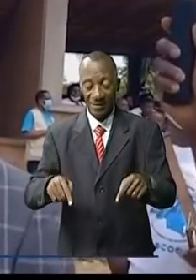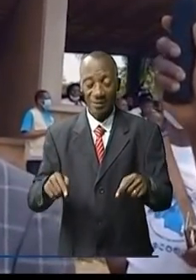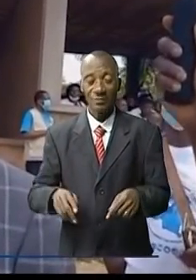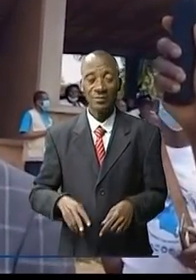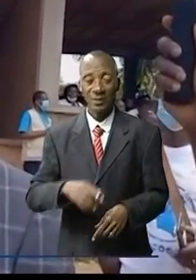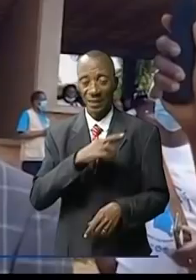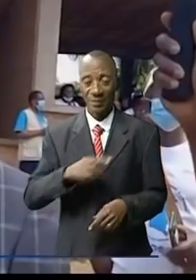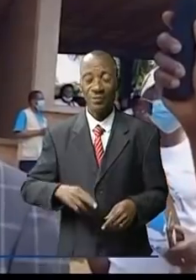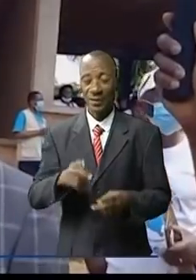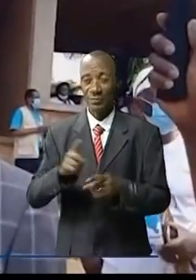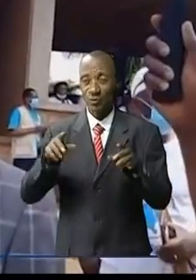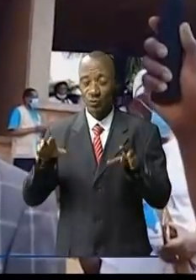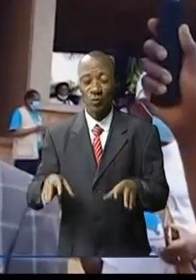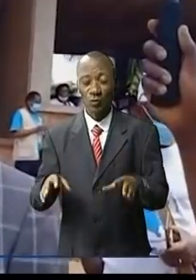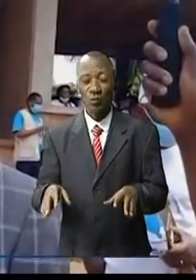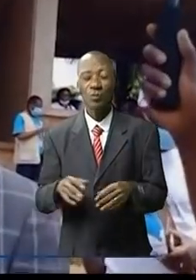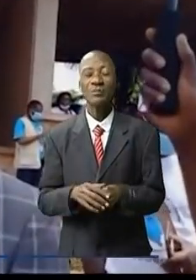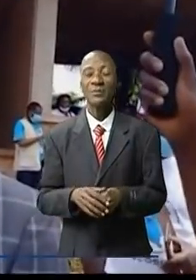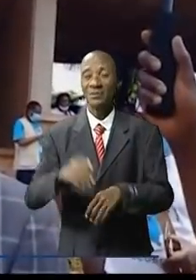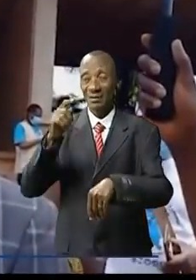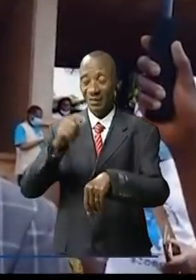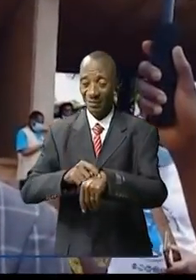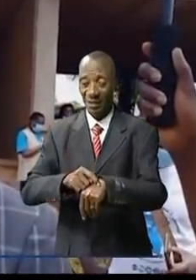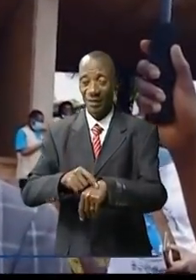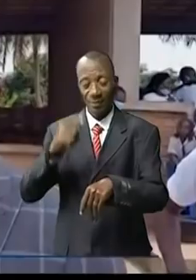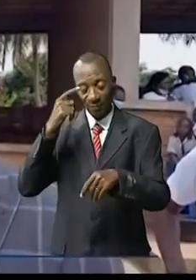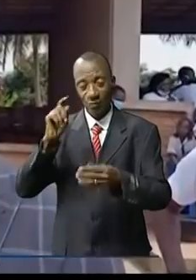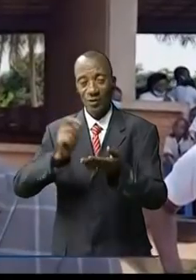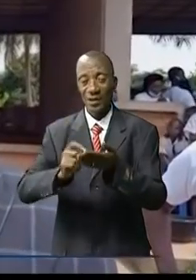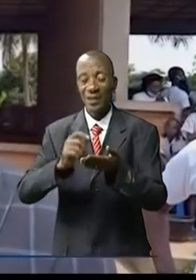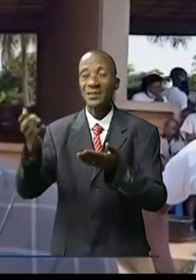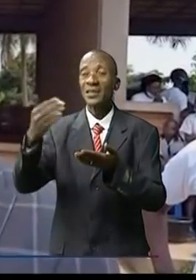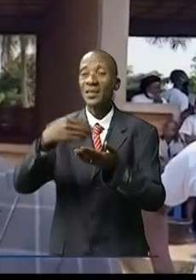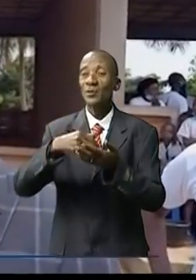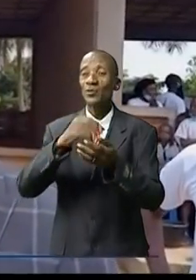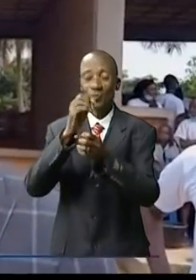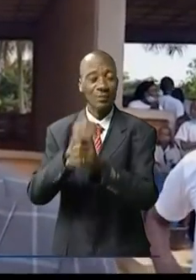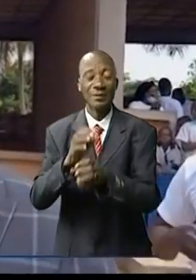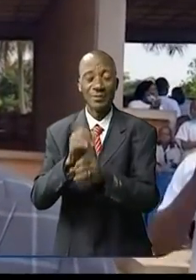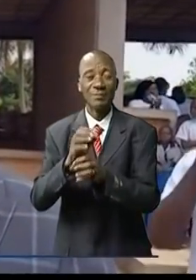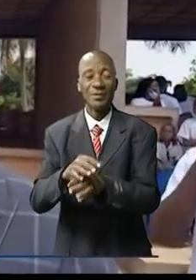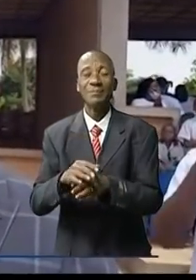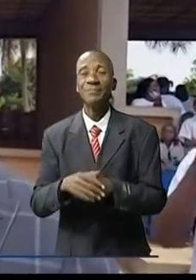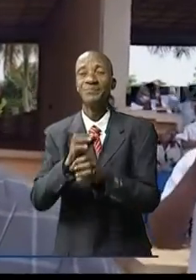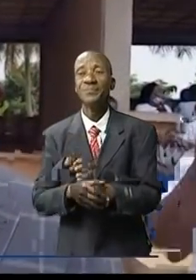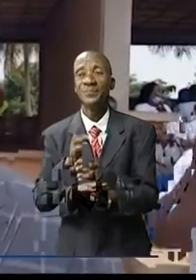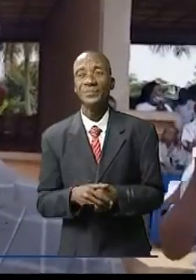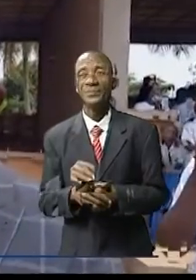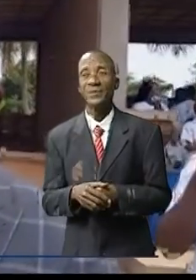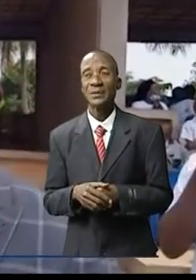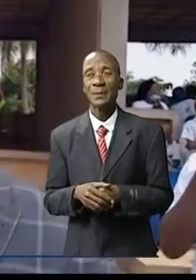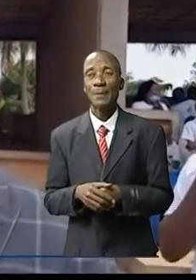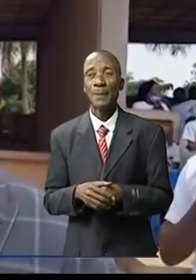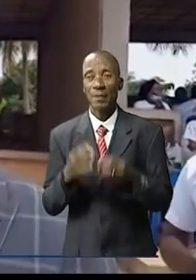impacté négativement les résultats probants déjà enregistrés. Beaucoup d'enfants qui étaient pourtant inscrits à chaque